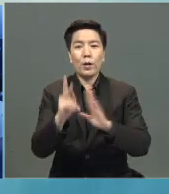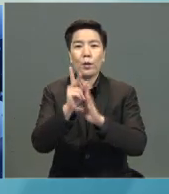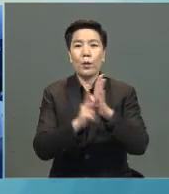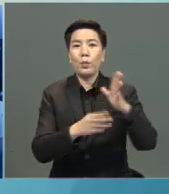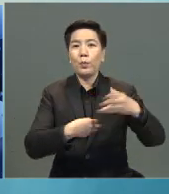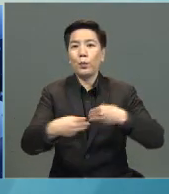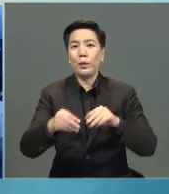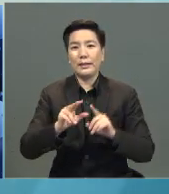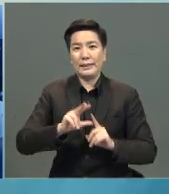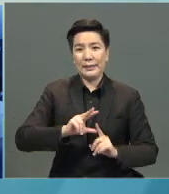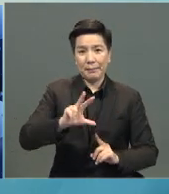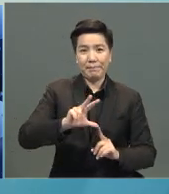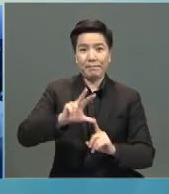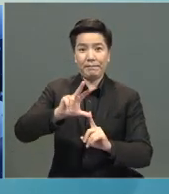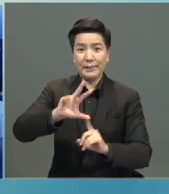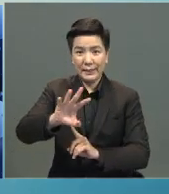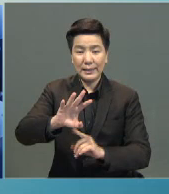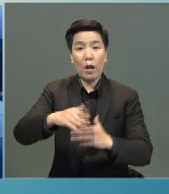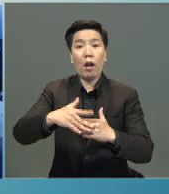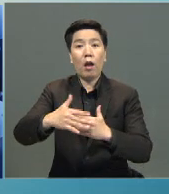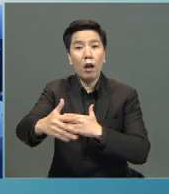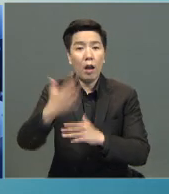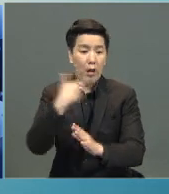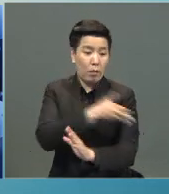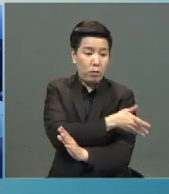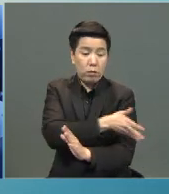สีเขียวด้านหลังกิจกรรมหรือร้านค้าที่ท่านลืมนะครับเจ้าหน้าต่อไปจะเหมือนกันนะครับจะเป็นเข้าสู่ขั้นตอนของการประเมินนะครับซึ่งเป็นขั้นตอนสำคัญของระบบไทยชนะนะครับซึ่งเป็นอันนี้เราต้องอาศัยประชาชนเรานะครับพวกพี่ๆน้องๆทั้งทางบ้านนะครับช่วยกันประเมินนะครับนะครับถ้าท่านมีเวลาท่านชื่อประเมินให้เราหน่อยนะครับว่าเป็นสิ่งสำคัญที่สุดที่จะทำให้มาตรการการผ่อนคลายในระยะที่3ระยะที่ 4หรือในระยะ